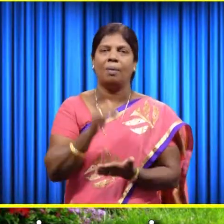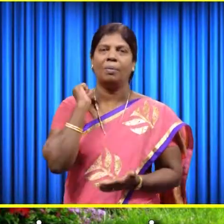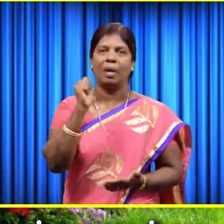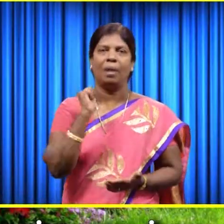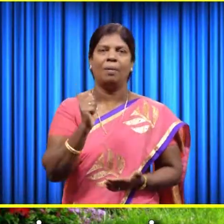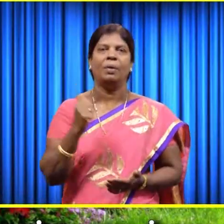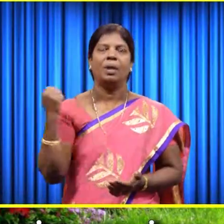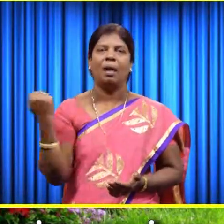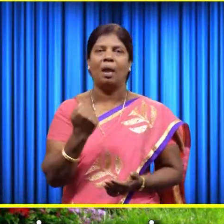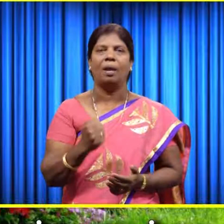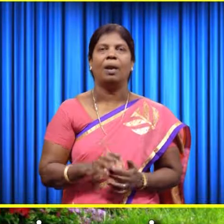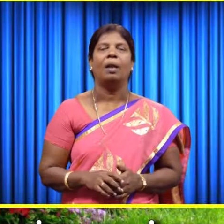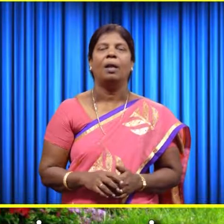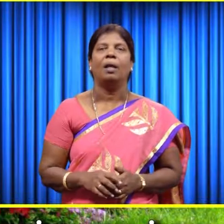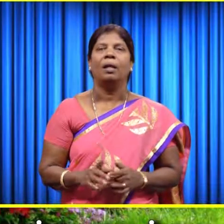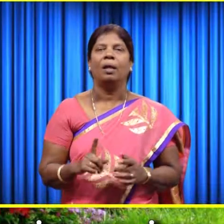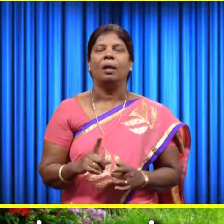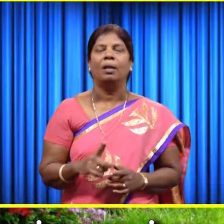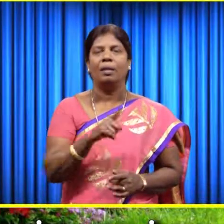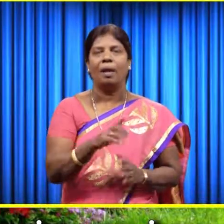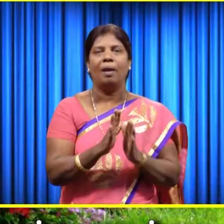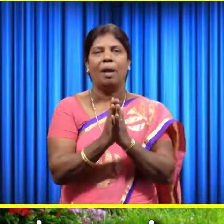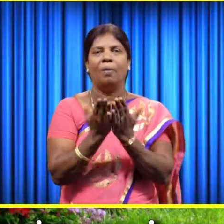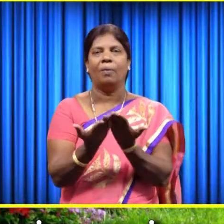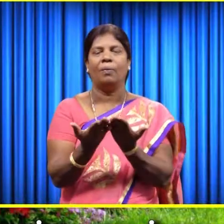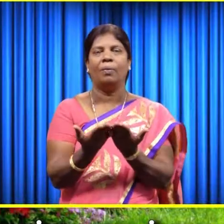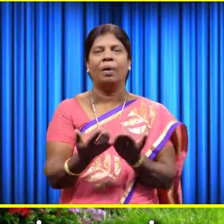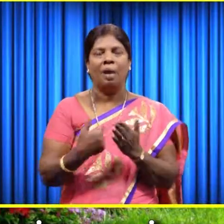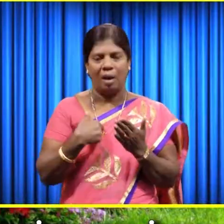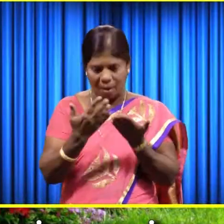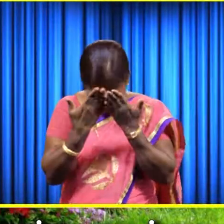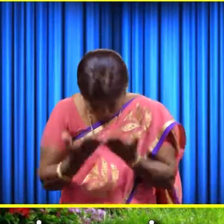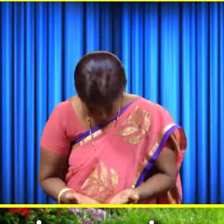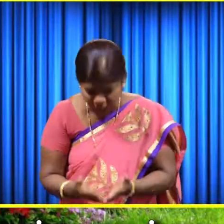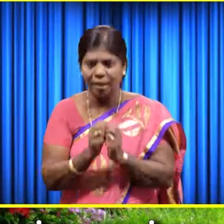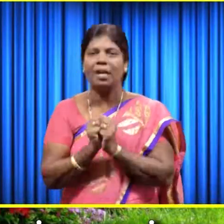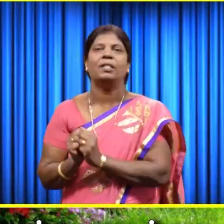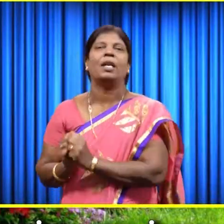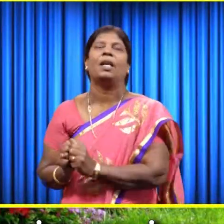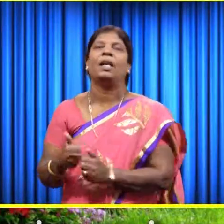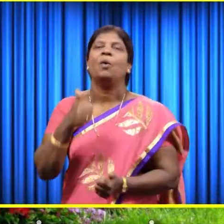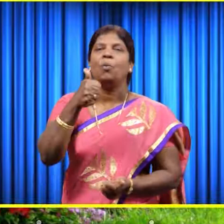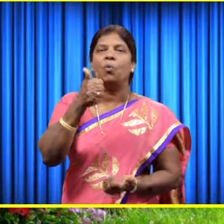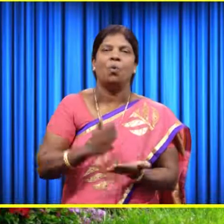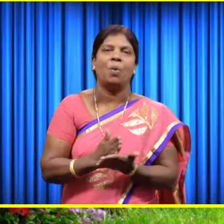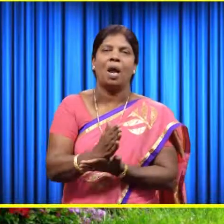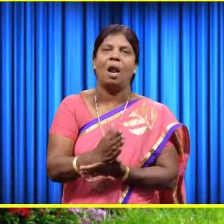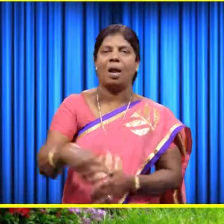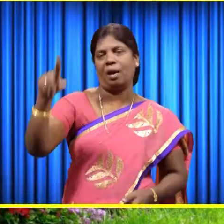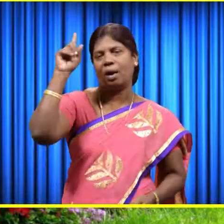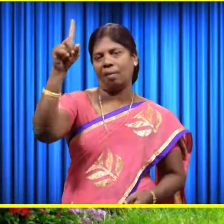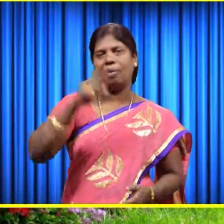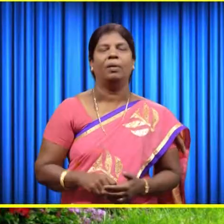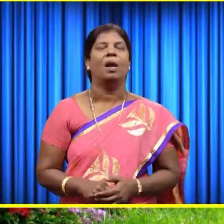ஏனென்றால் இந்த திருமறையின் ஆசிரியர் நாம் ஆராதிக்கிற உண்மையான ஒரு கடவுள். அவர்தான்